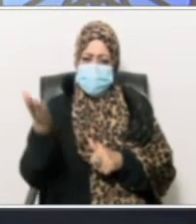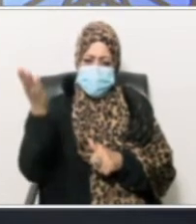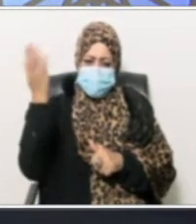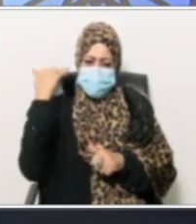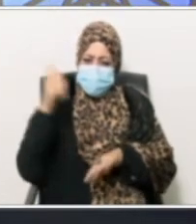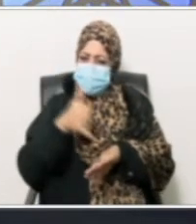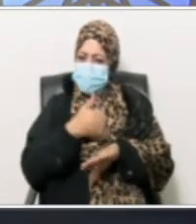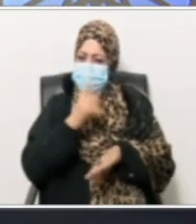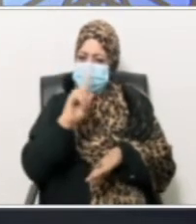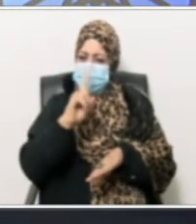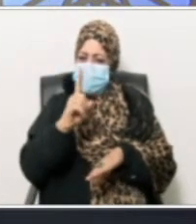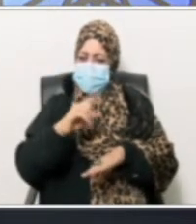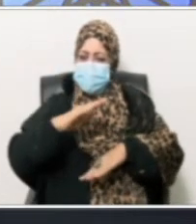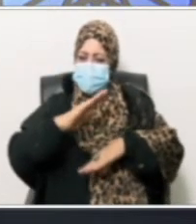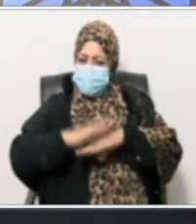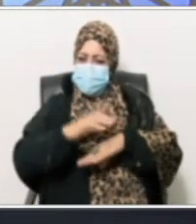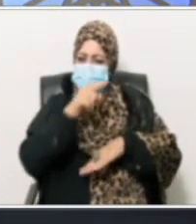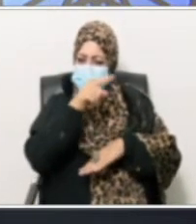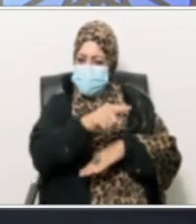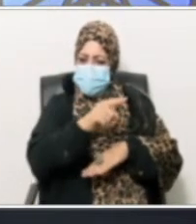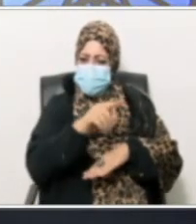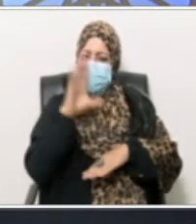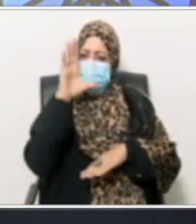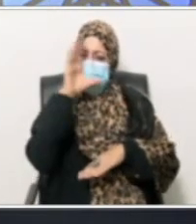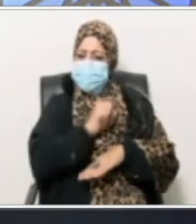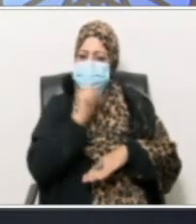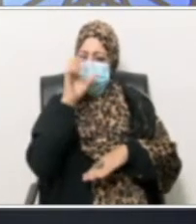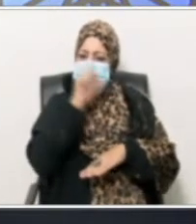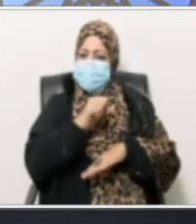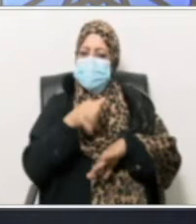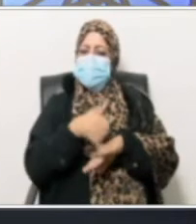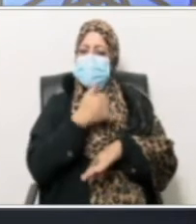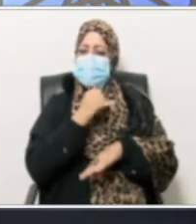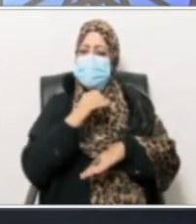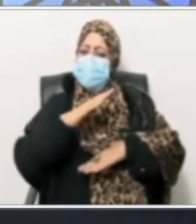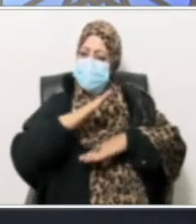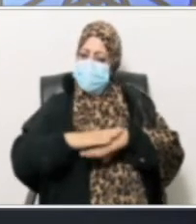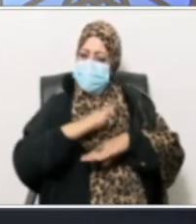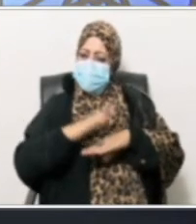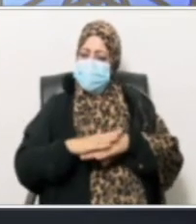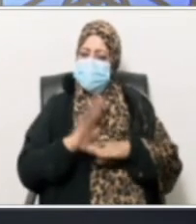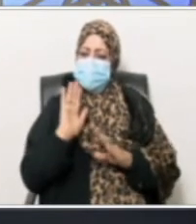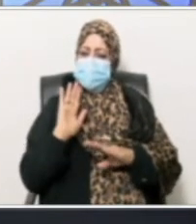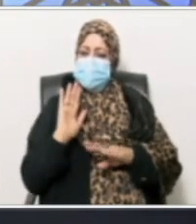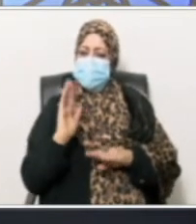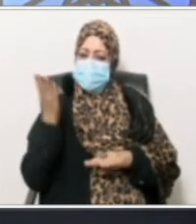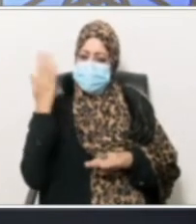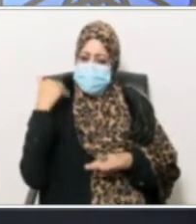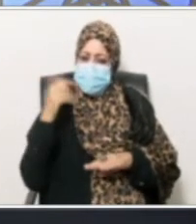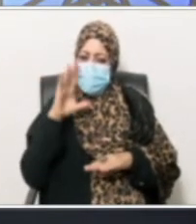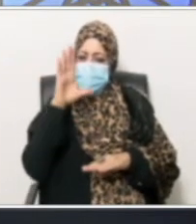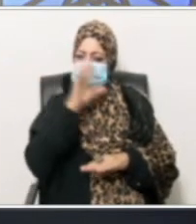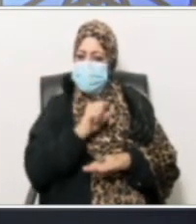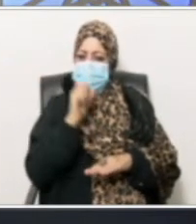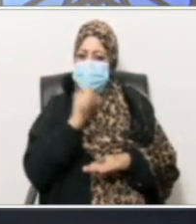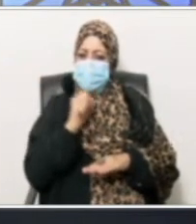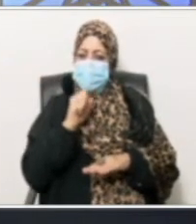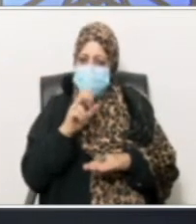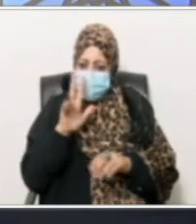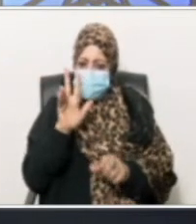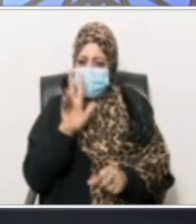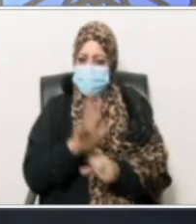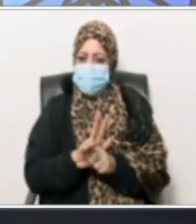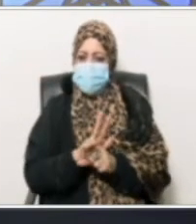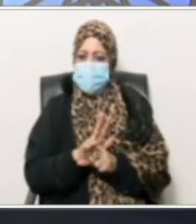قالوا مخطوبة وليس مقرية عليها الفاتحة. آه يعني الفاتحة مطلقة. مطلقة قبل الدخول. تبين أنها